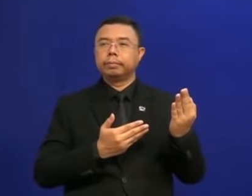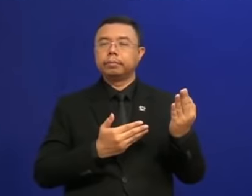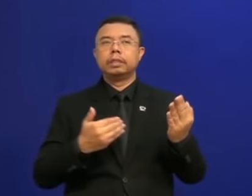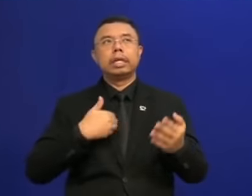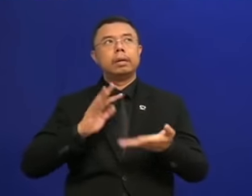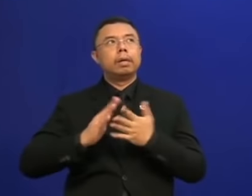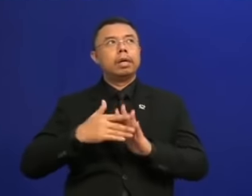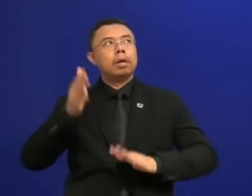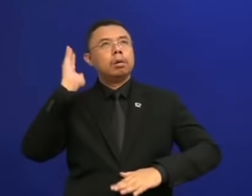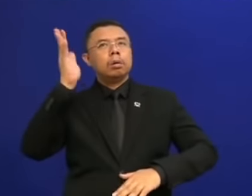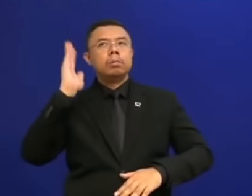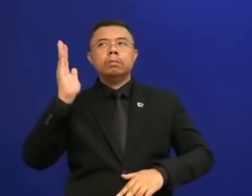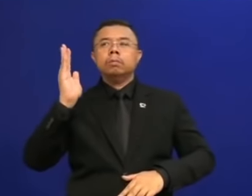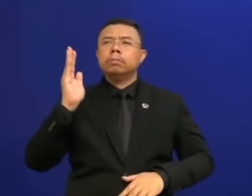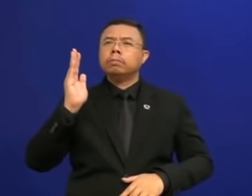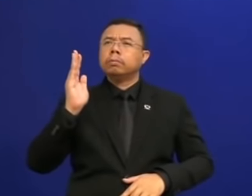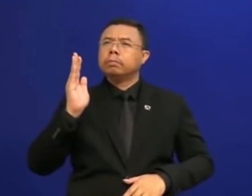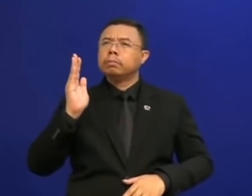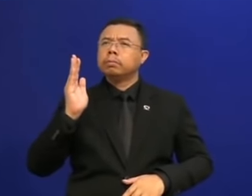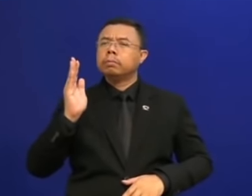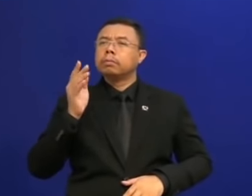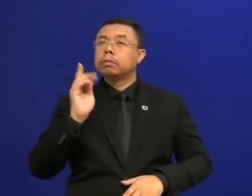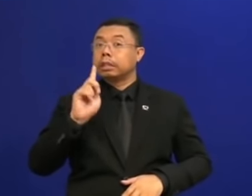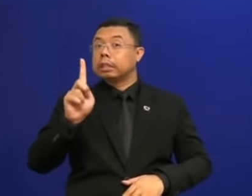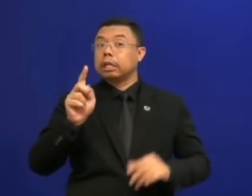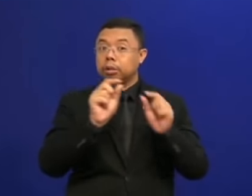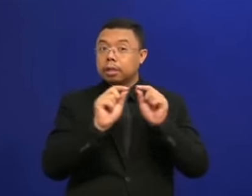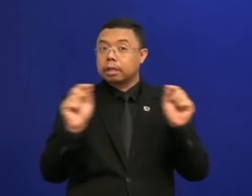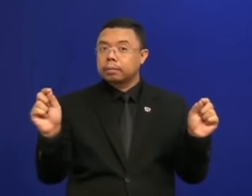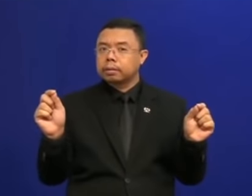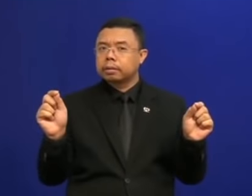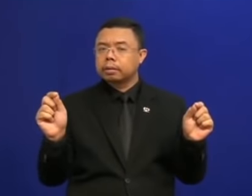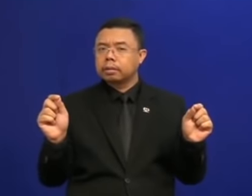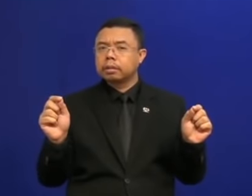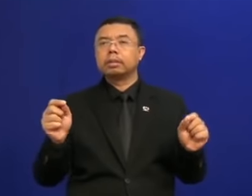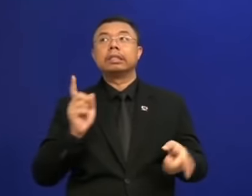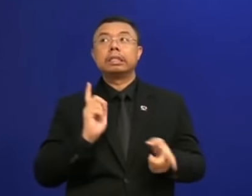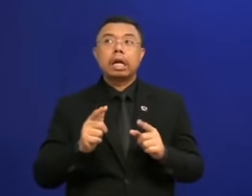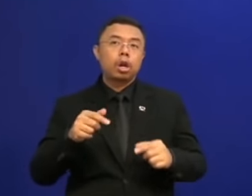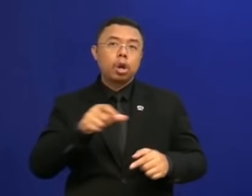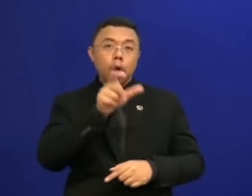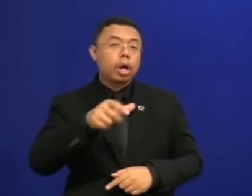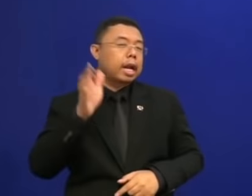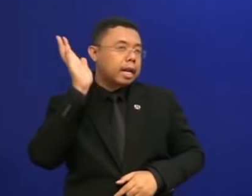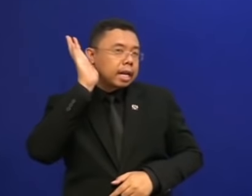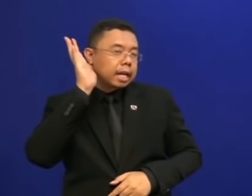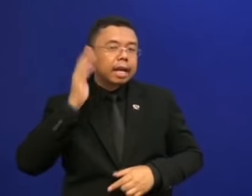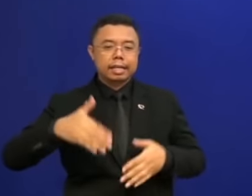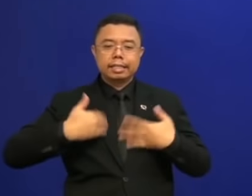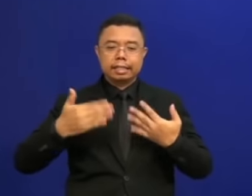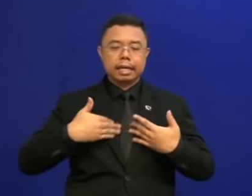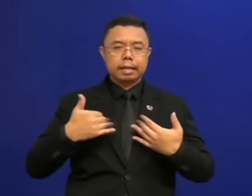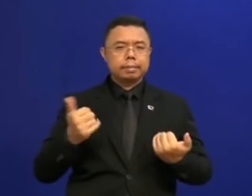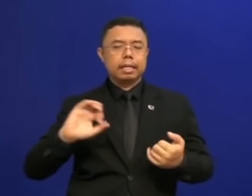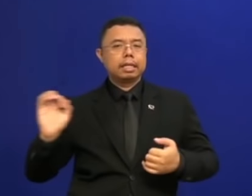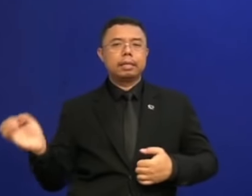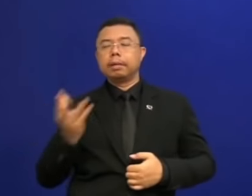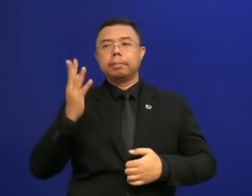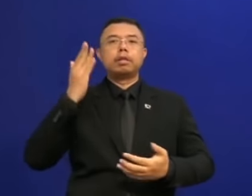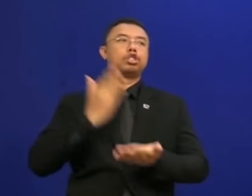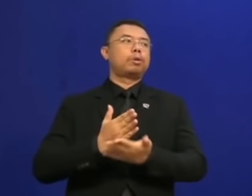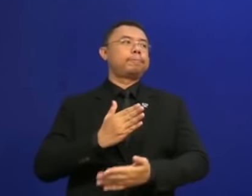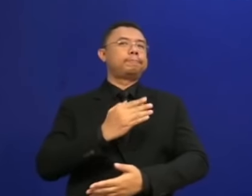Saya pernah mengkhotbahkan ya, saudara. Ada satu kalimat yang kalau didengar orang lagi senang bisa tiba-tiba